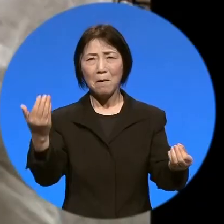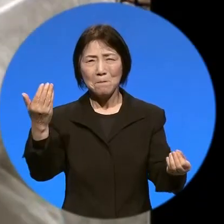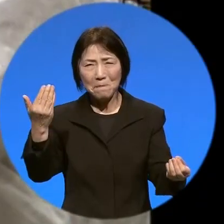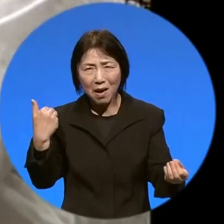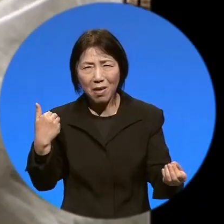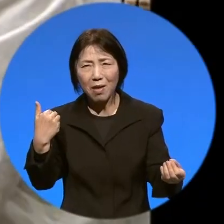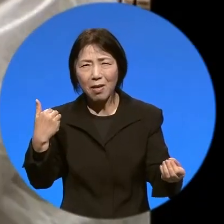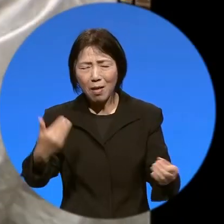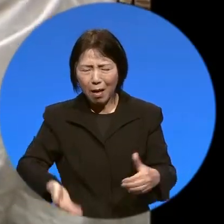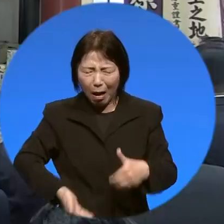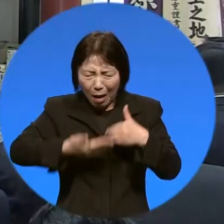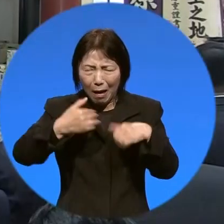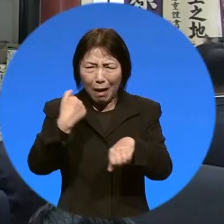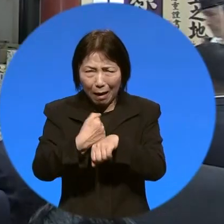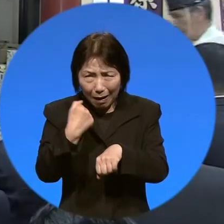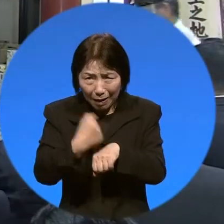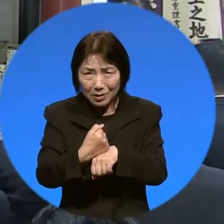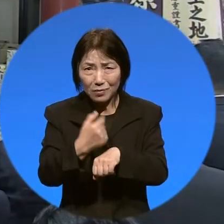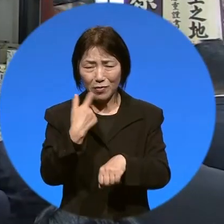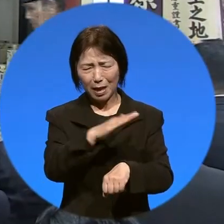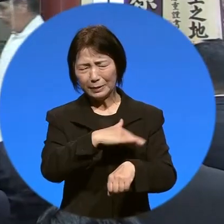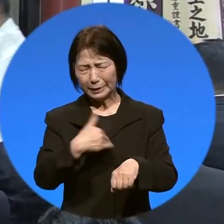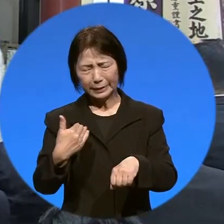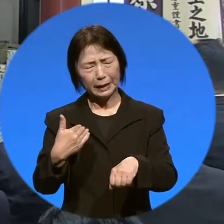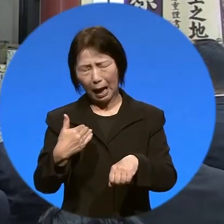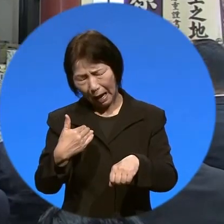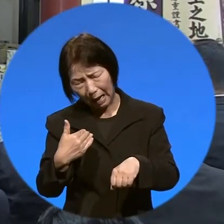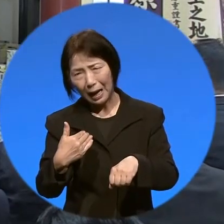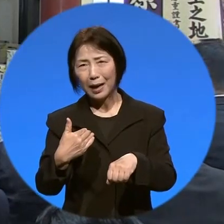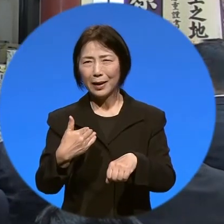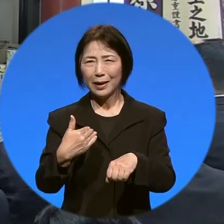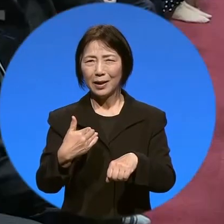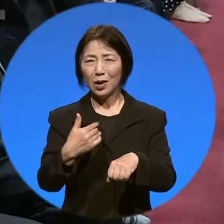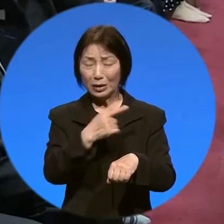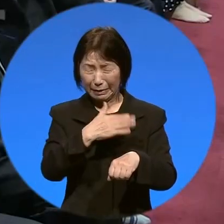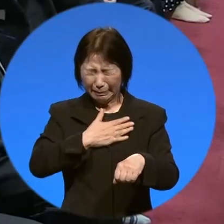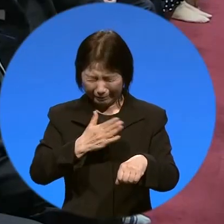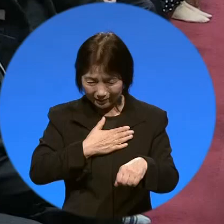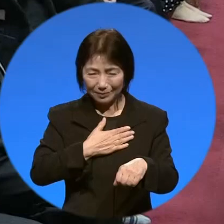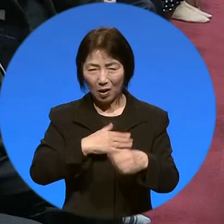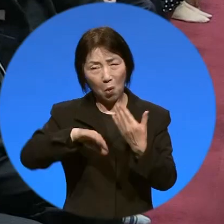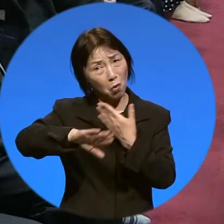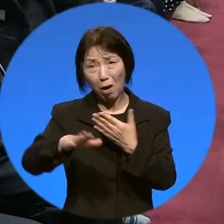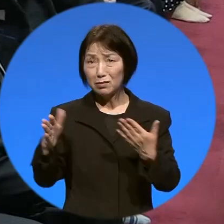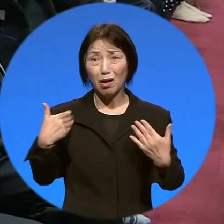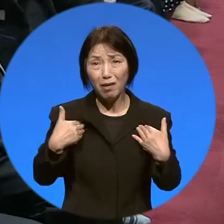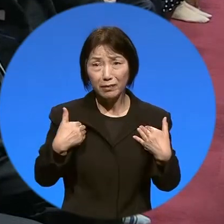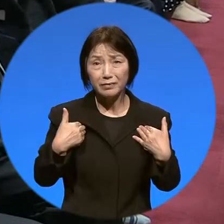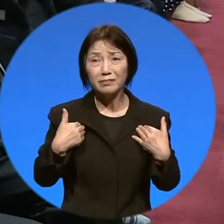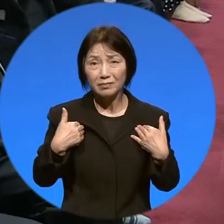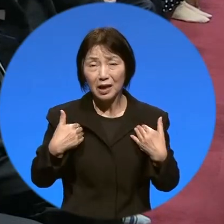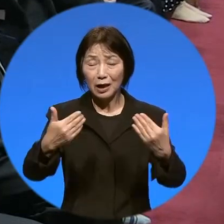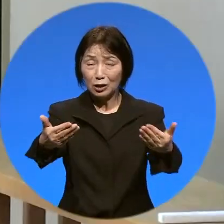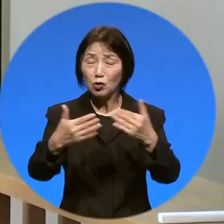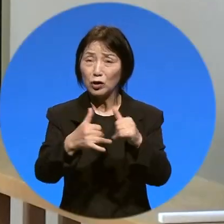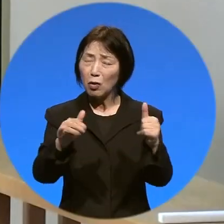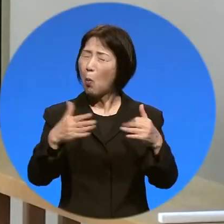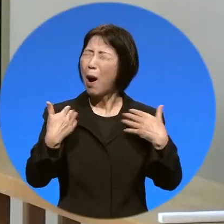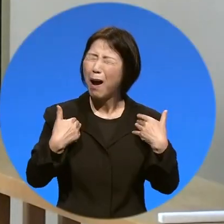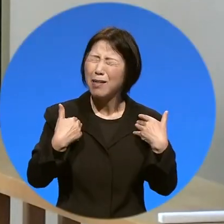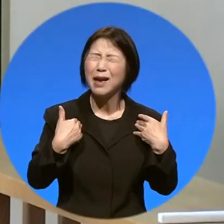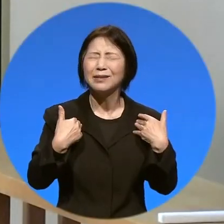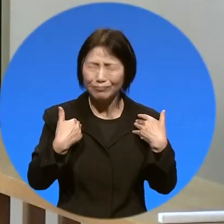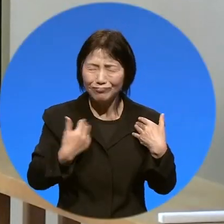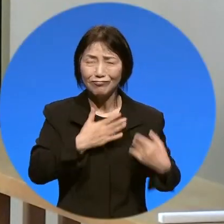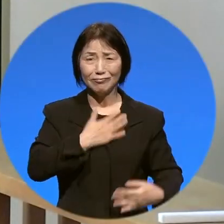だけは苦労しました。これは我々だけがよく知ってて、実際に一番等しい人が知られてないんだという